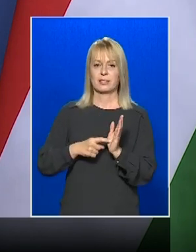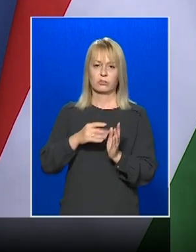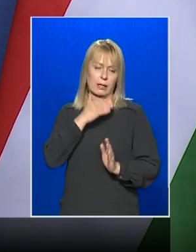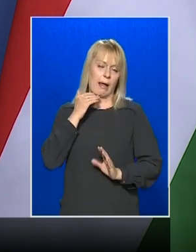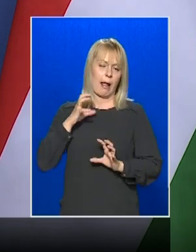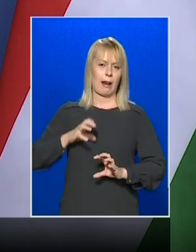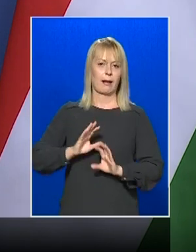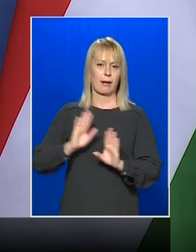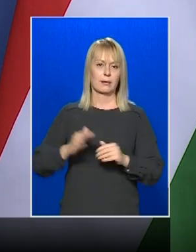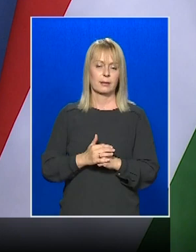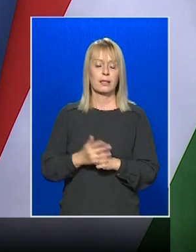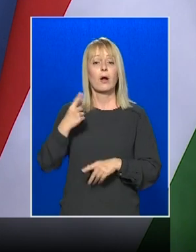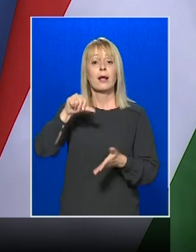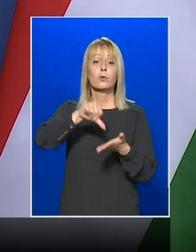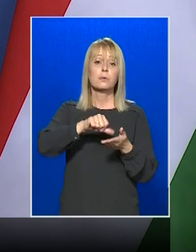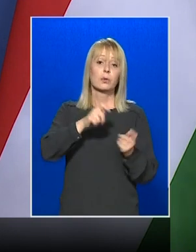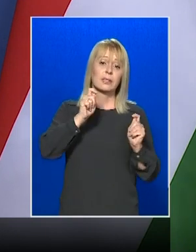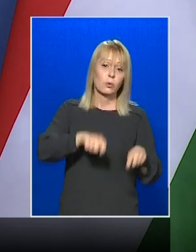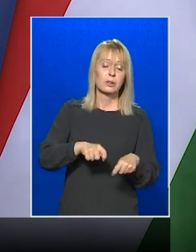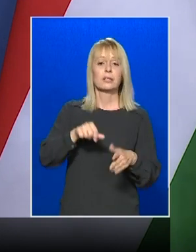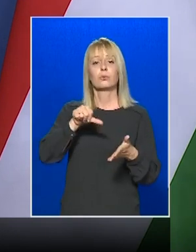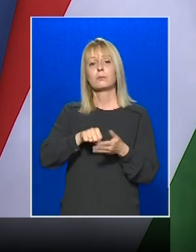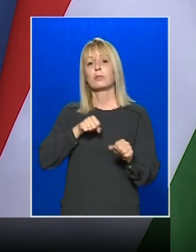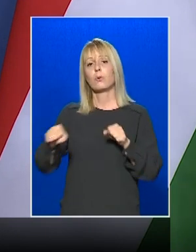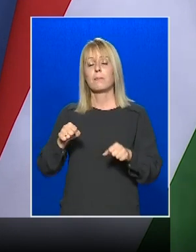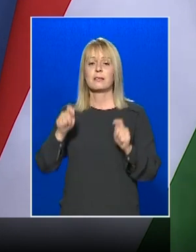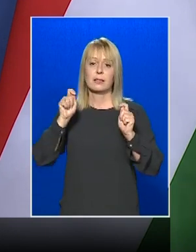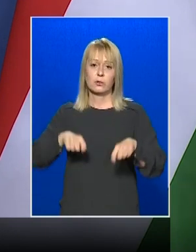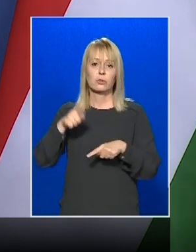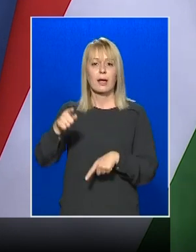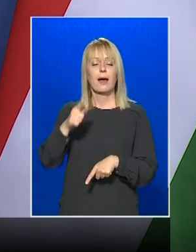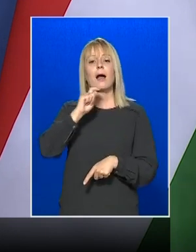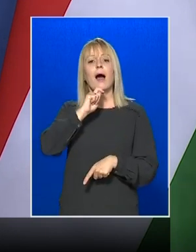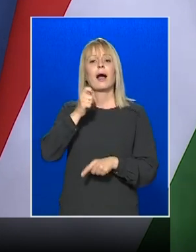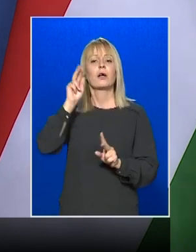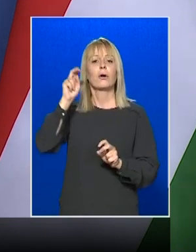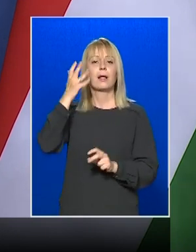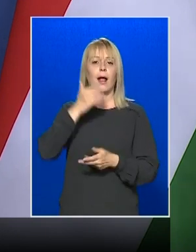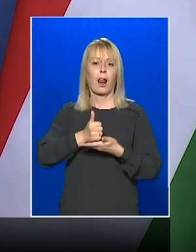tenni, és akár központi döntéssel, központi kormányzati döntéssel erre a Hungary Helps keretében is sor kerülhet.